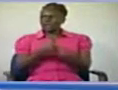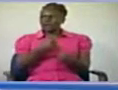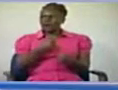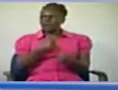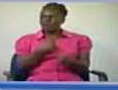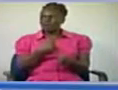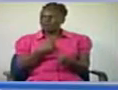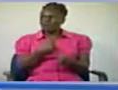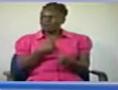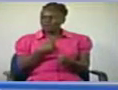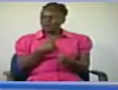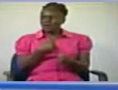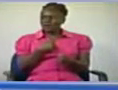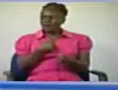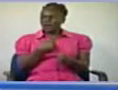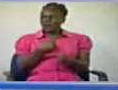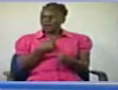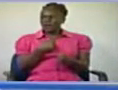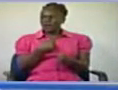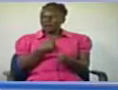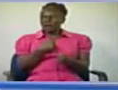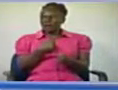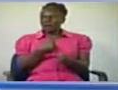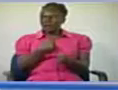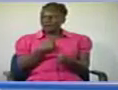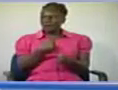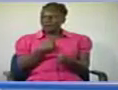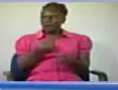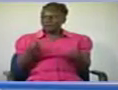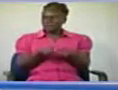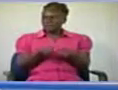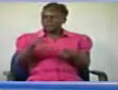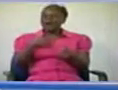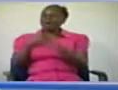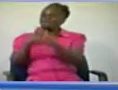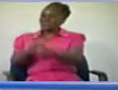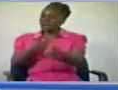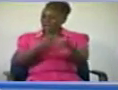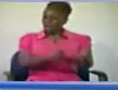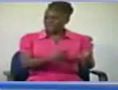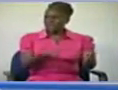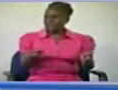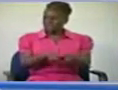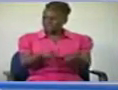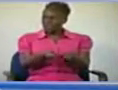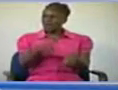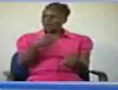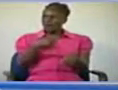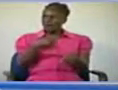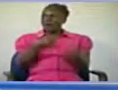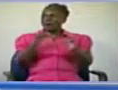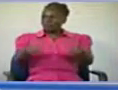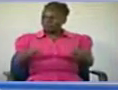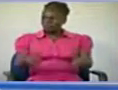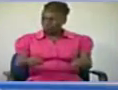ya kimaumbile. Ndio. Na hao pia wako na kipawa na wako na ile uwezo